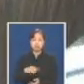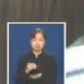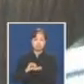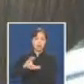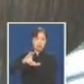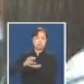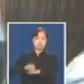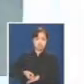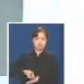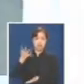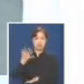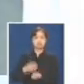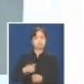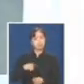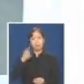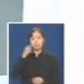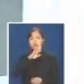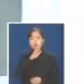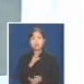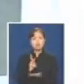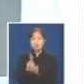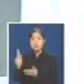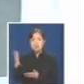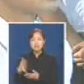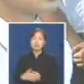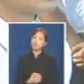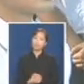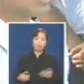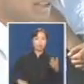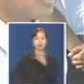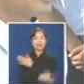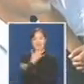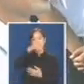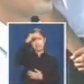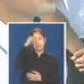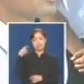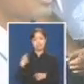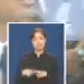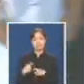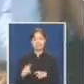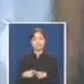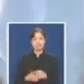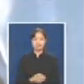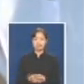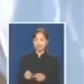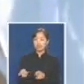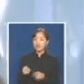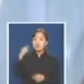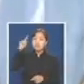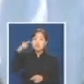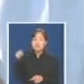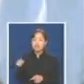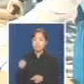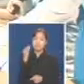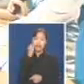ไม่รู้ว่าจะมีโอกาสได้เรียนหรือเปล่า สองคนนี่มาไกลเลยนะสุรินทร์อุดร ค่ะมาเรียนถึงราชภัฏจอมบึงของ